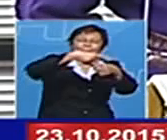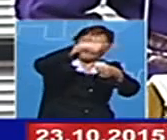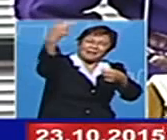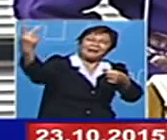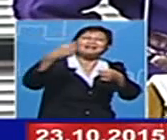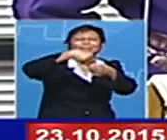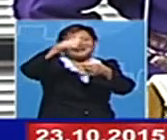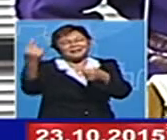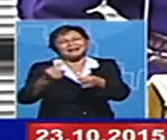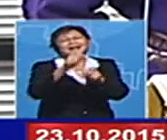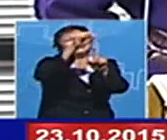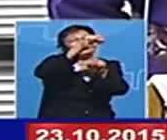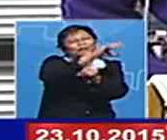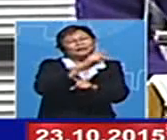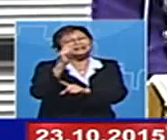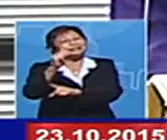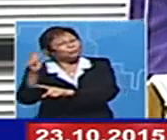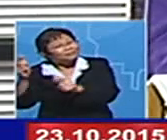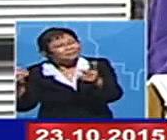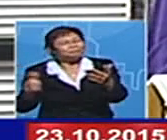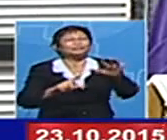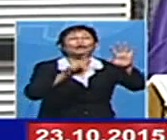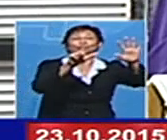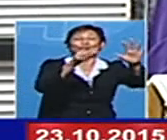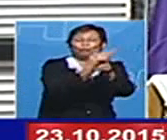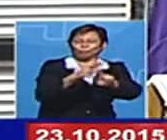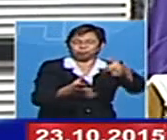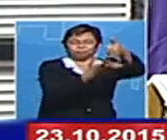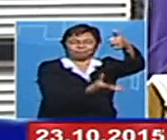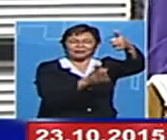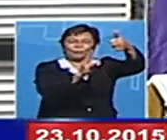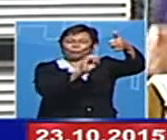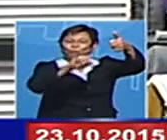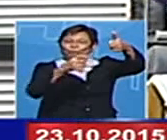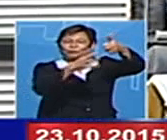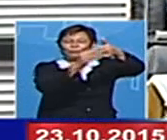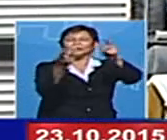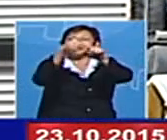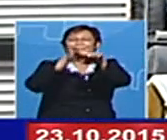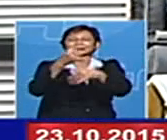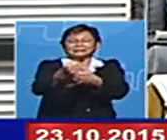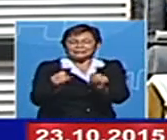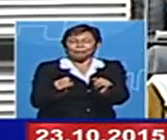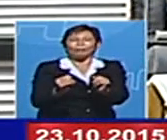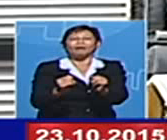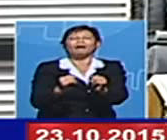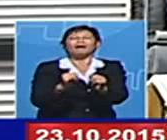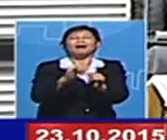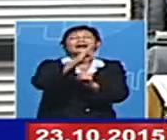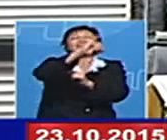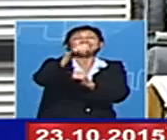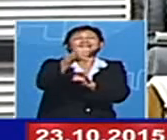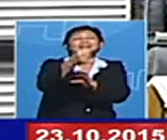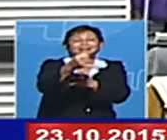sentol dan Titi Wangsa ketujuh memperuntukkan rm60 juta Kepada jabatan kemajuan orang